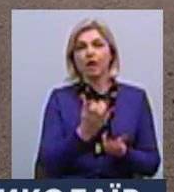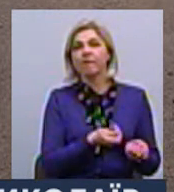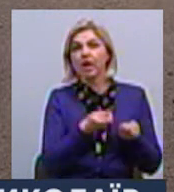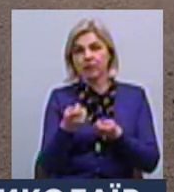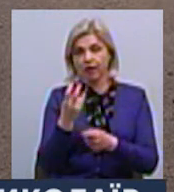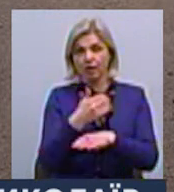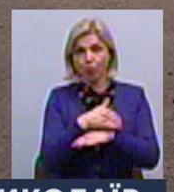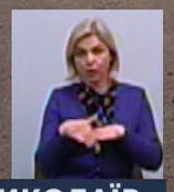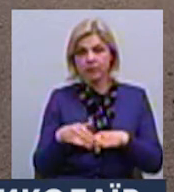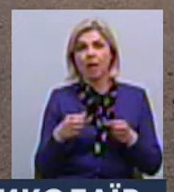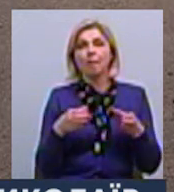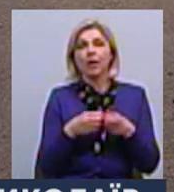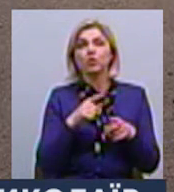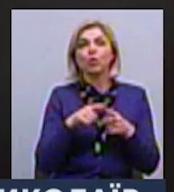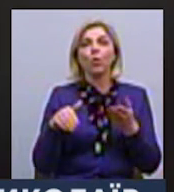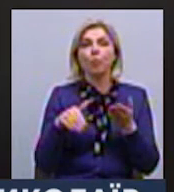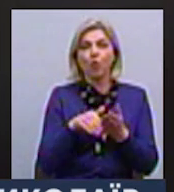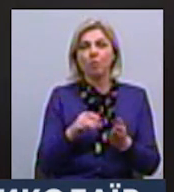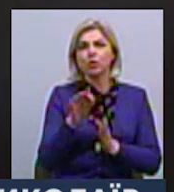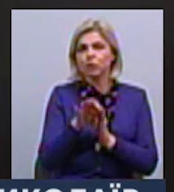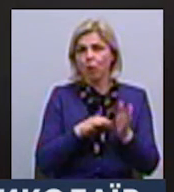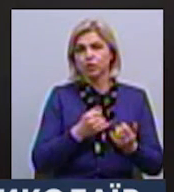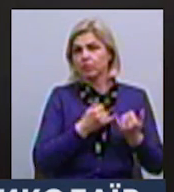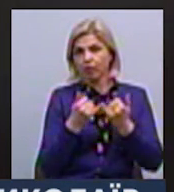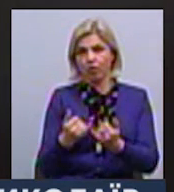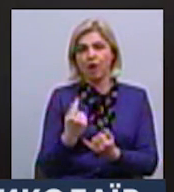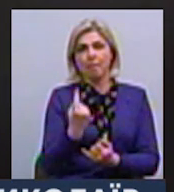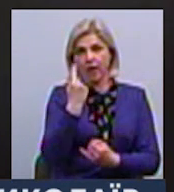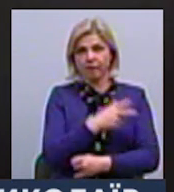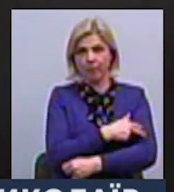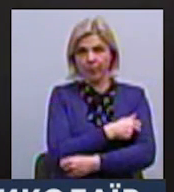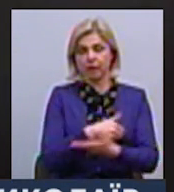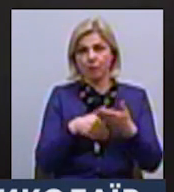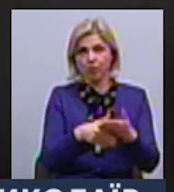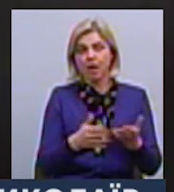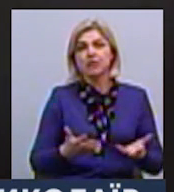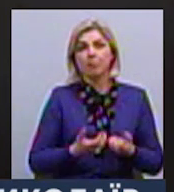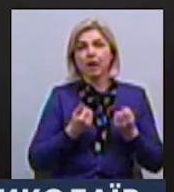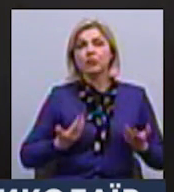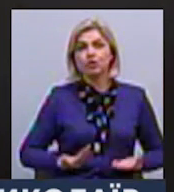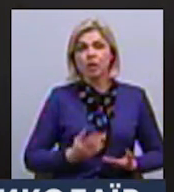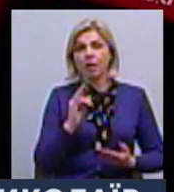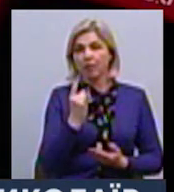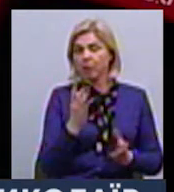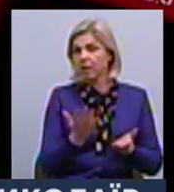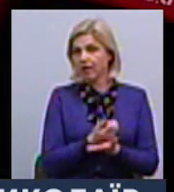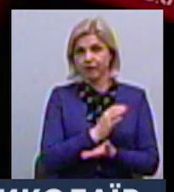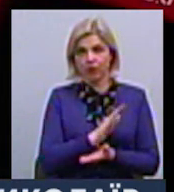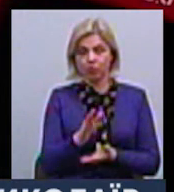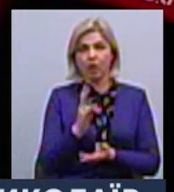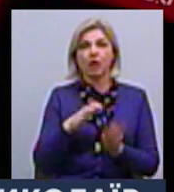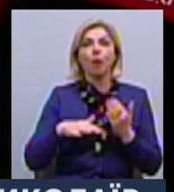Бригада швидкої медичної допомоги терміново надала необхідну першу допомогу. Врятувати життя дитині не вдалося. Пожежу на